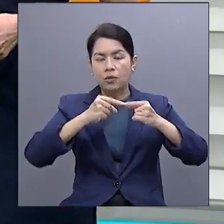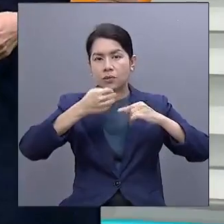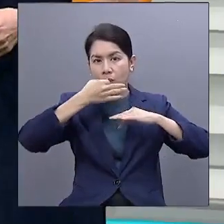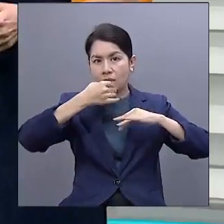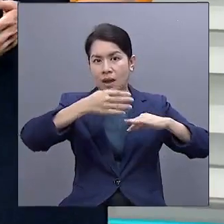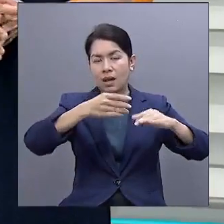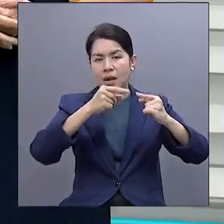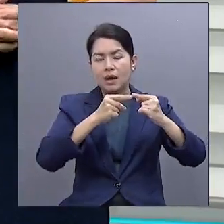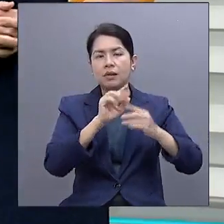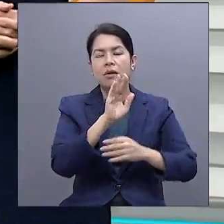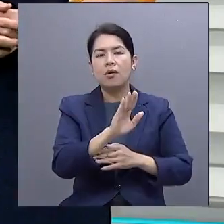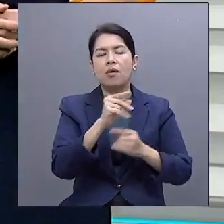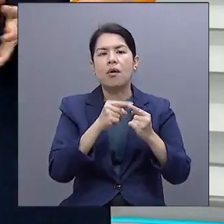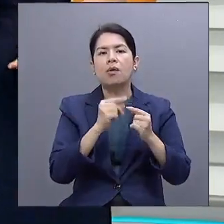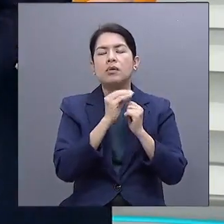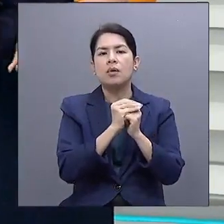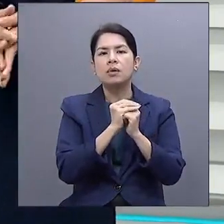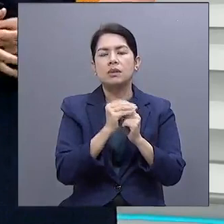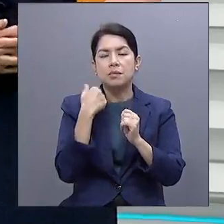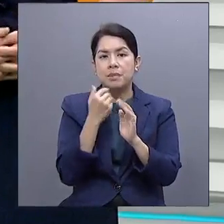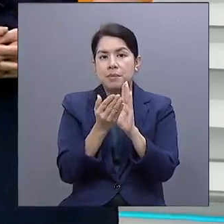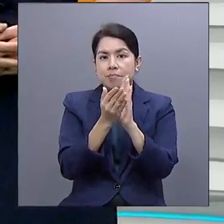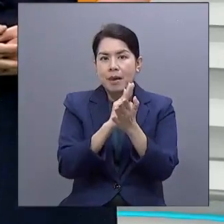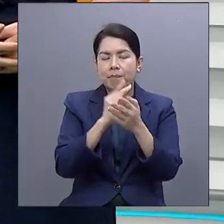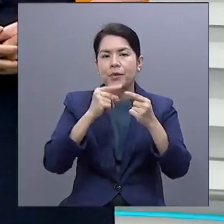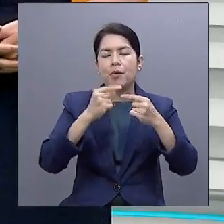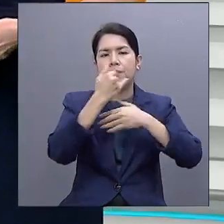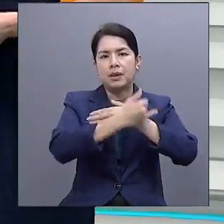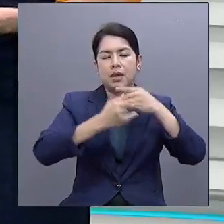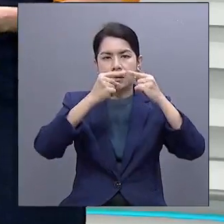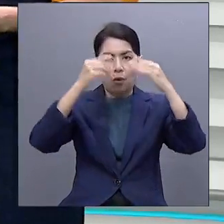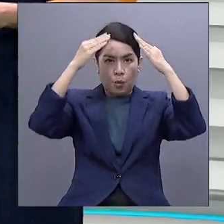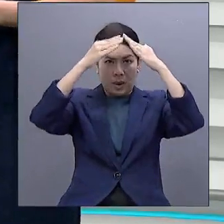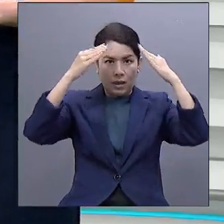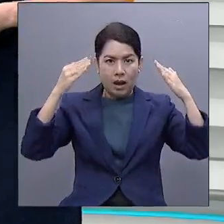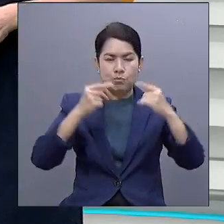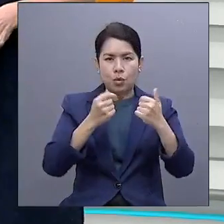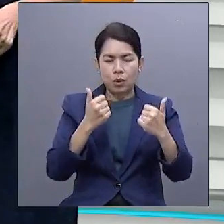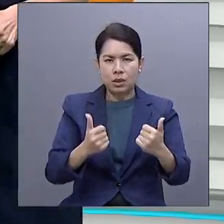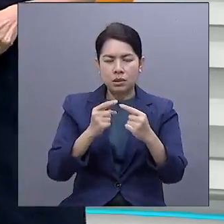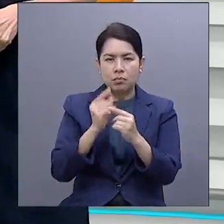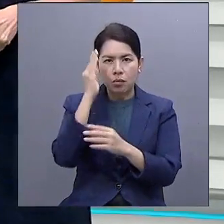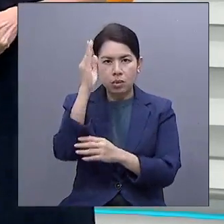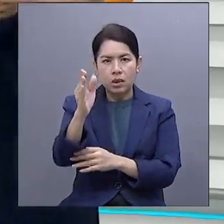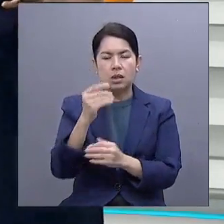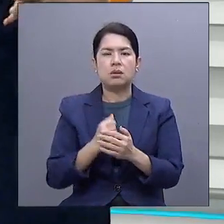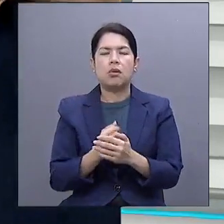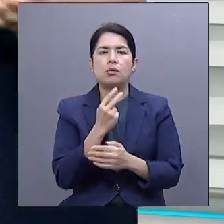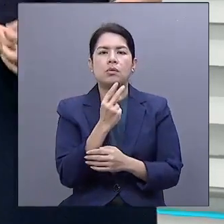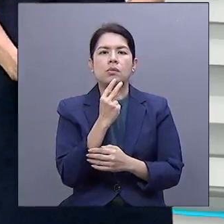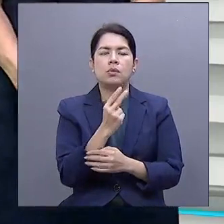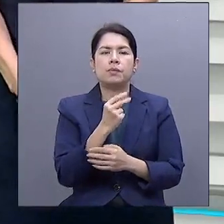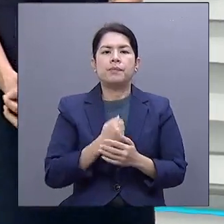ทศเวียดนามตอนบนในช่วงระหว่างวันพรุ่งนี้ถึงมะรืนนี้ค่ะระยะนี้ก็ต้องจับตาดูพายุลูกนี้กันไปด้วยนะคะ